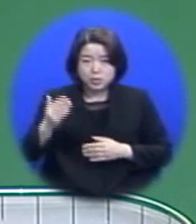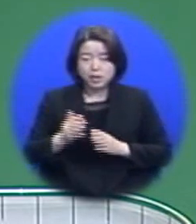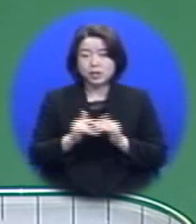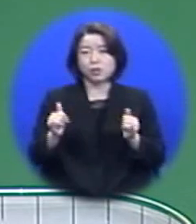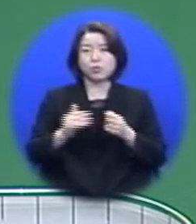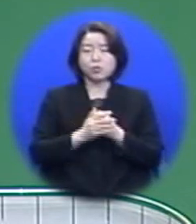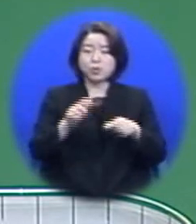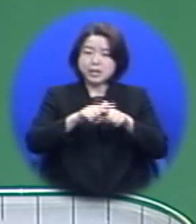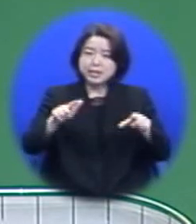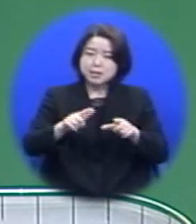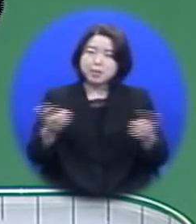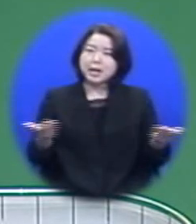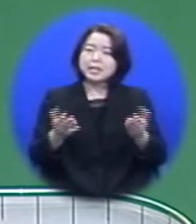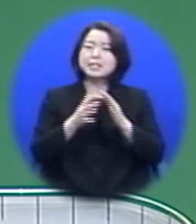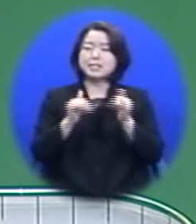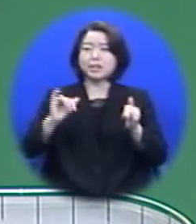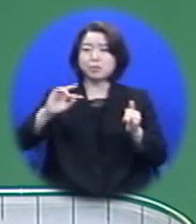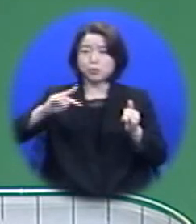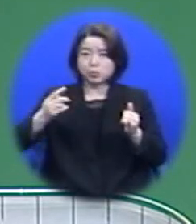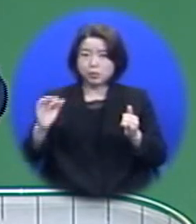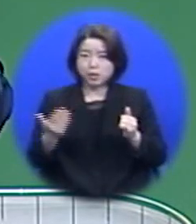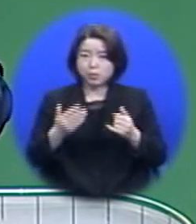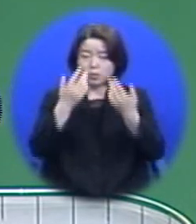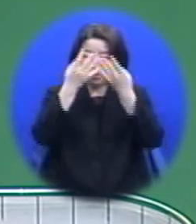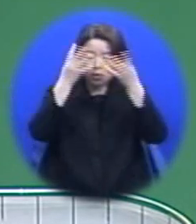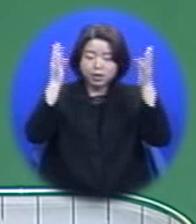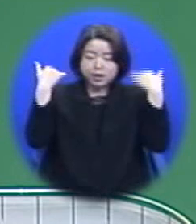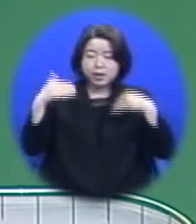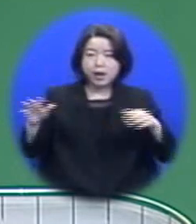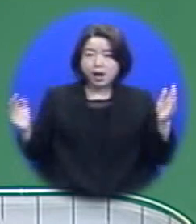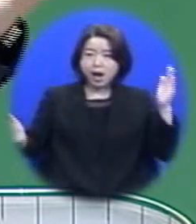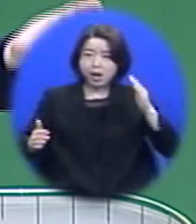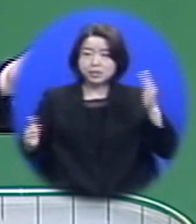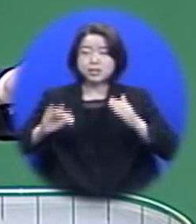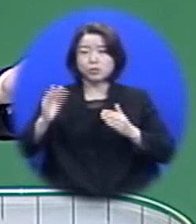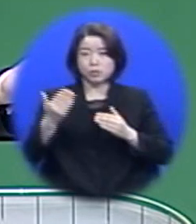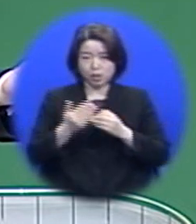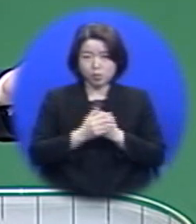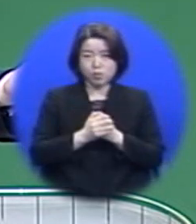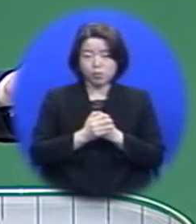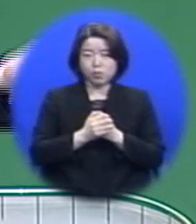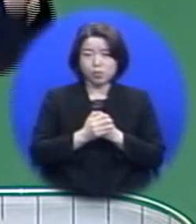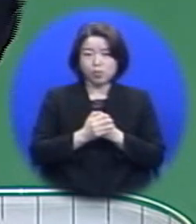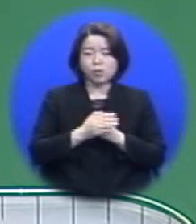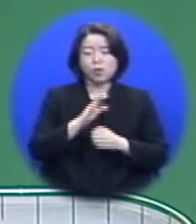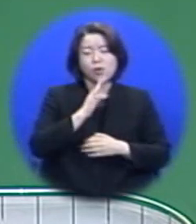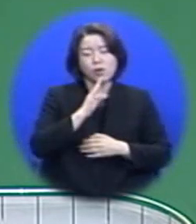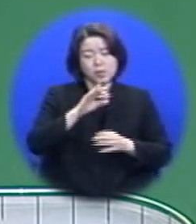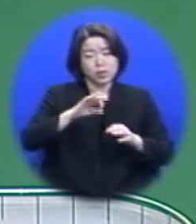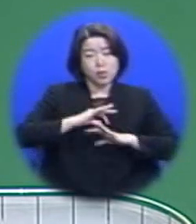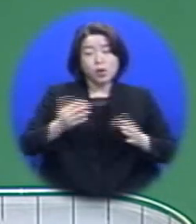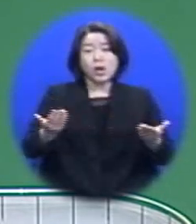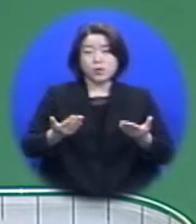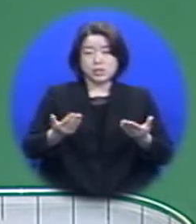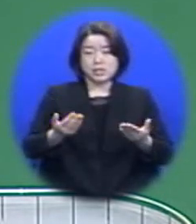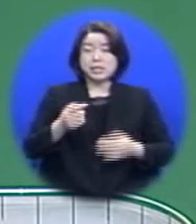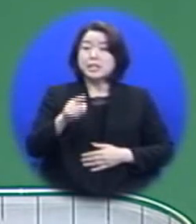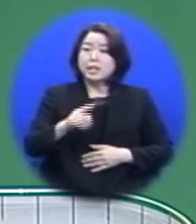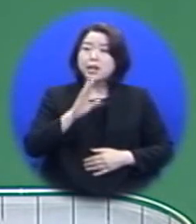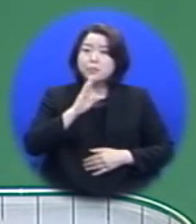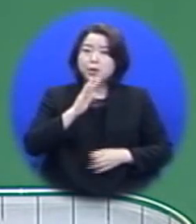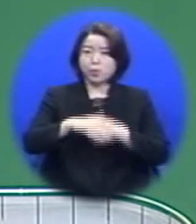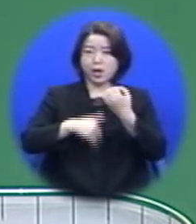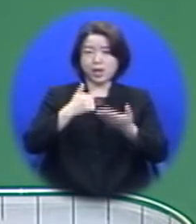되고 정말 대학생도 되고 이건 정말 놀라운 일이죠 이게 하나님이 원하시는 일인